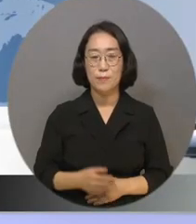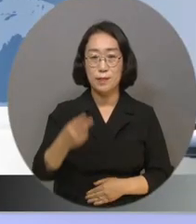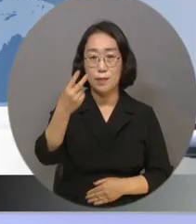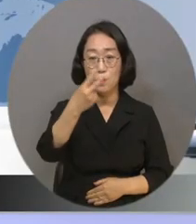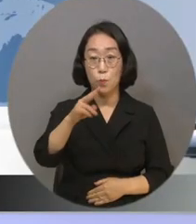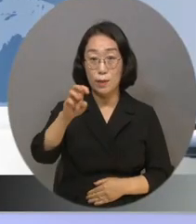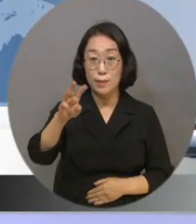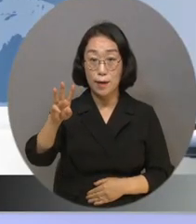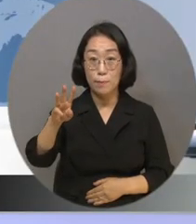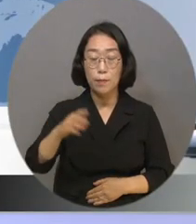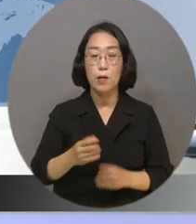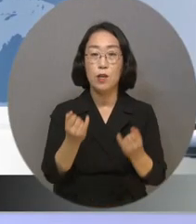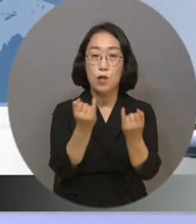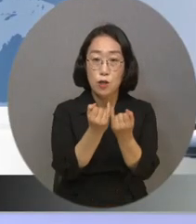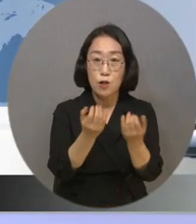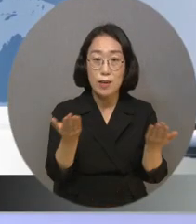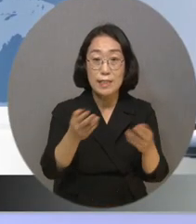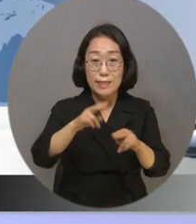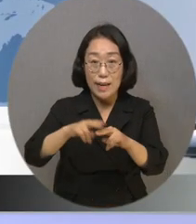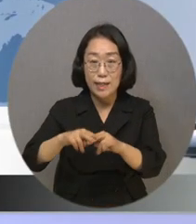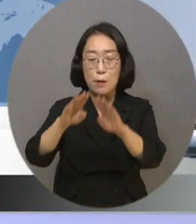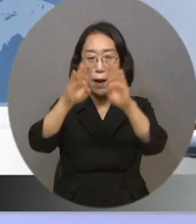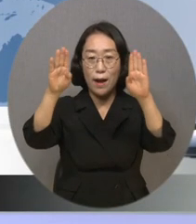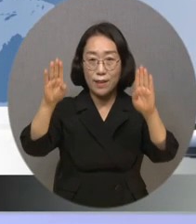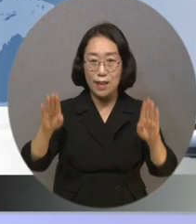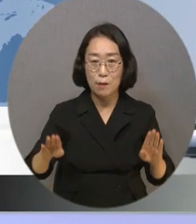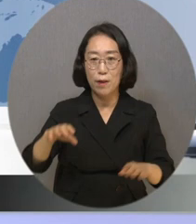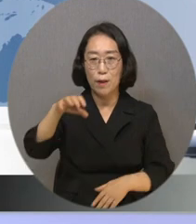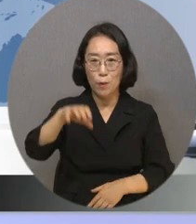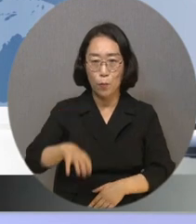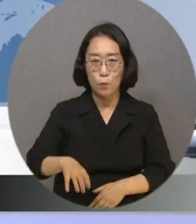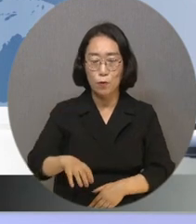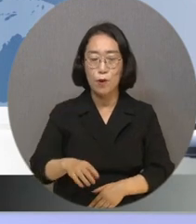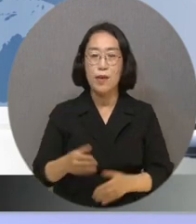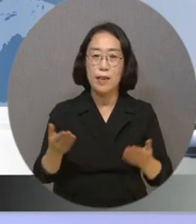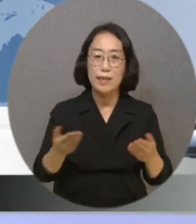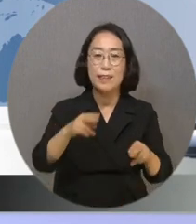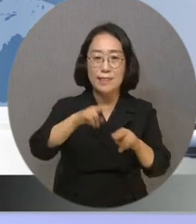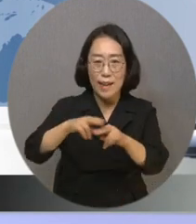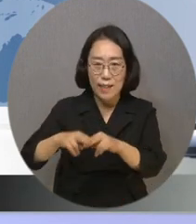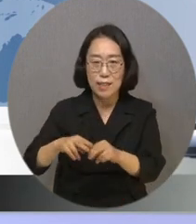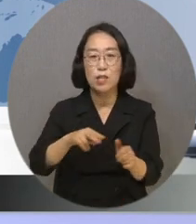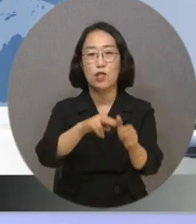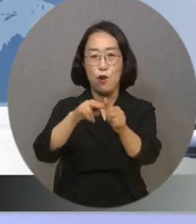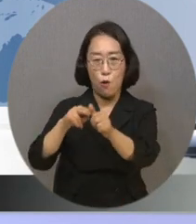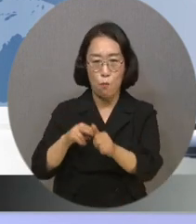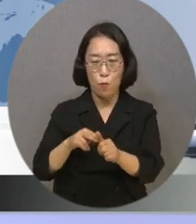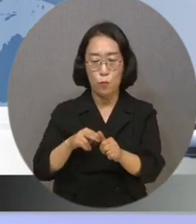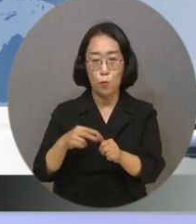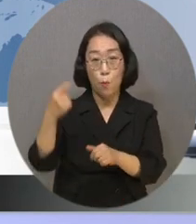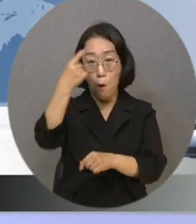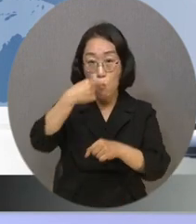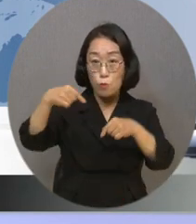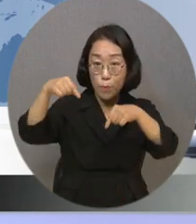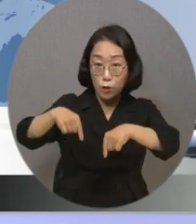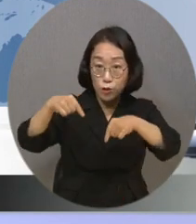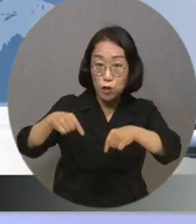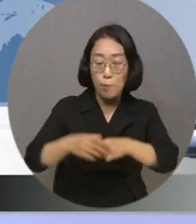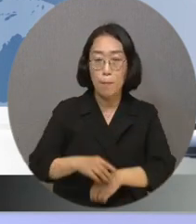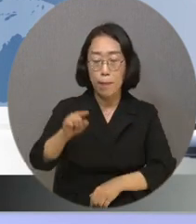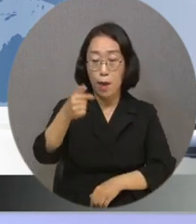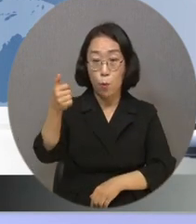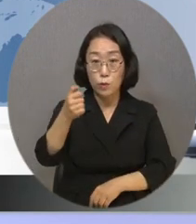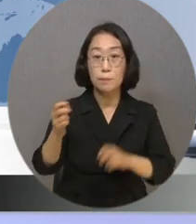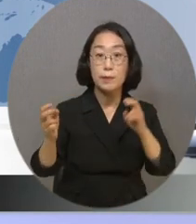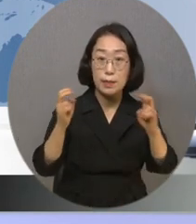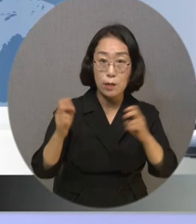2023 전남 여성 일자리 박람회가 열렸습니다. 다양한 취업과 창업 정보부터 현장 면접까지 150여 개